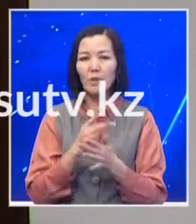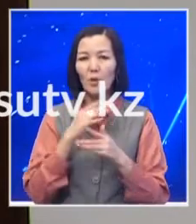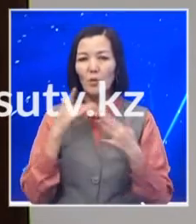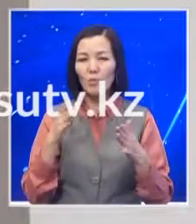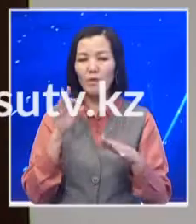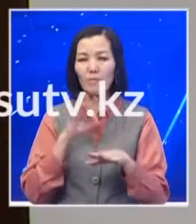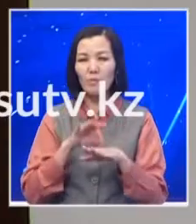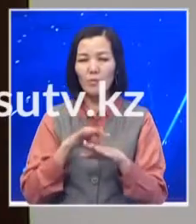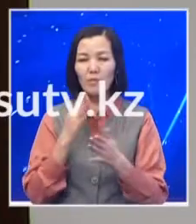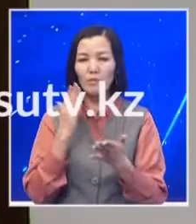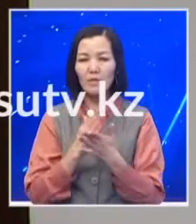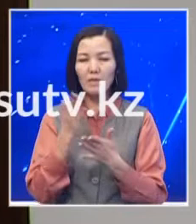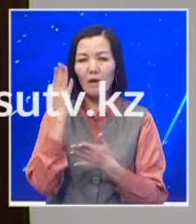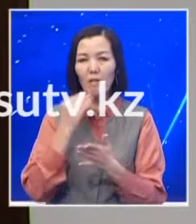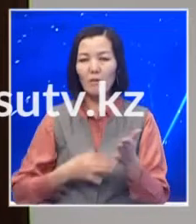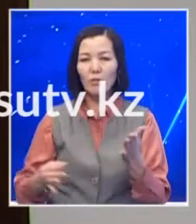келе жатыр. Алматы облысында